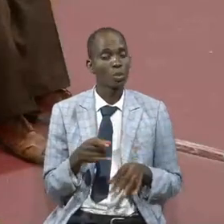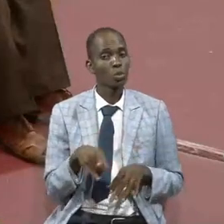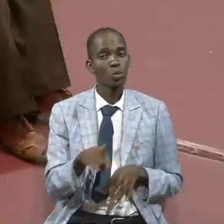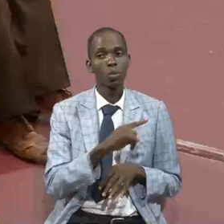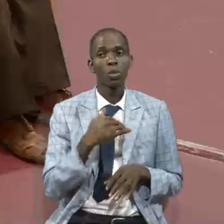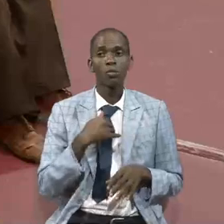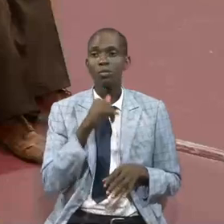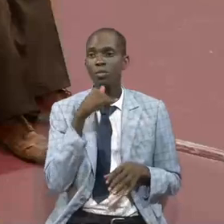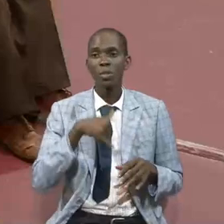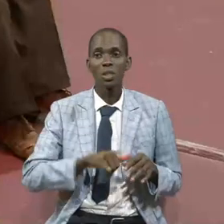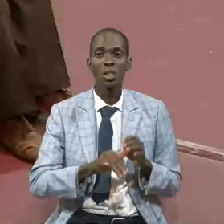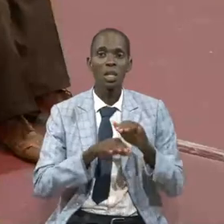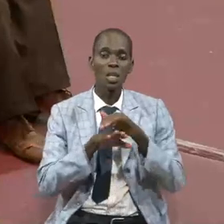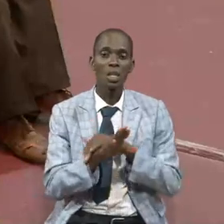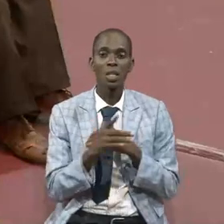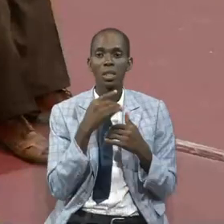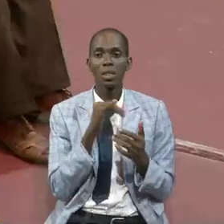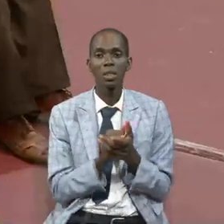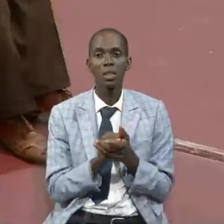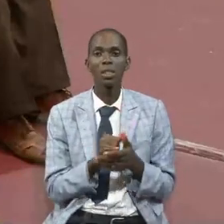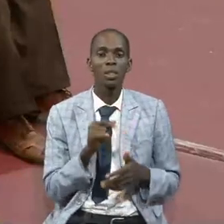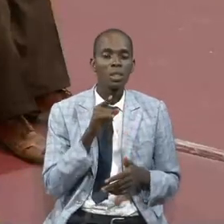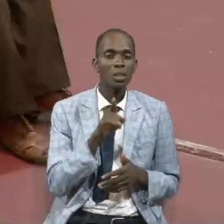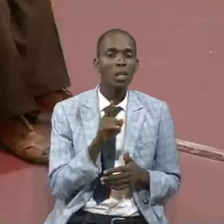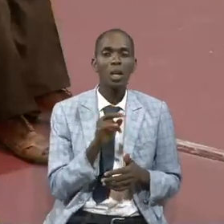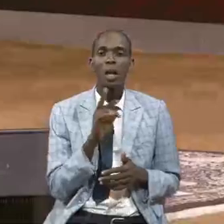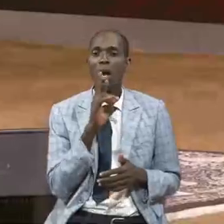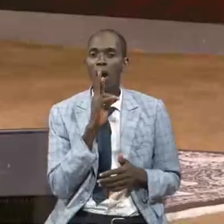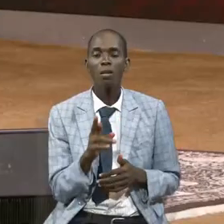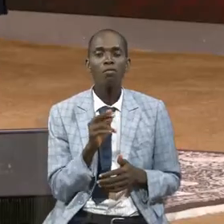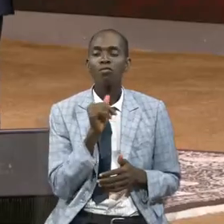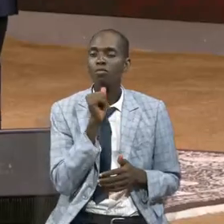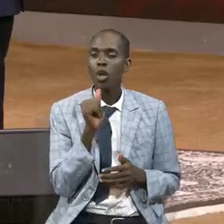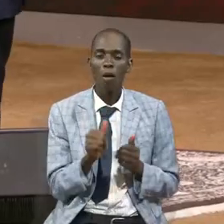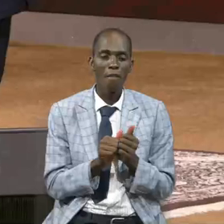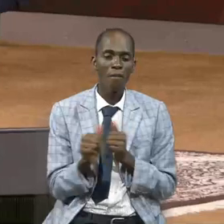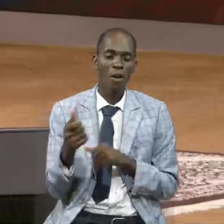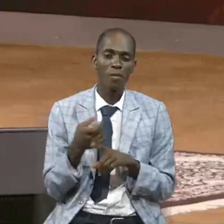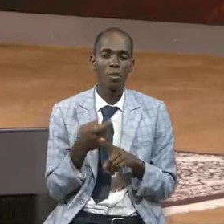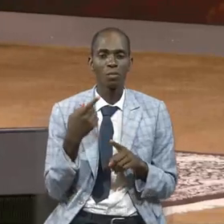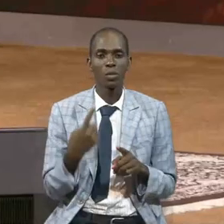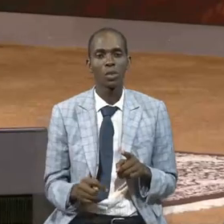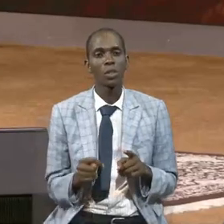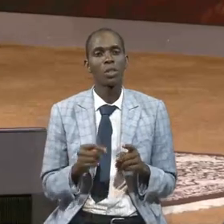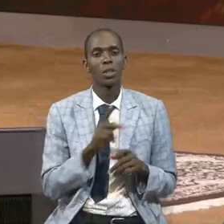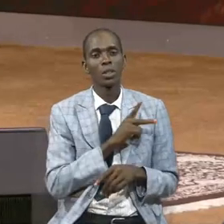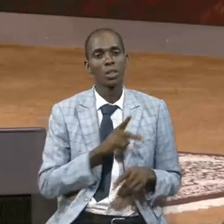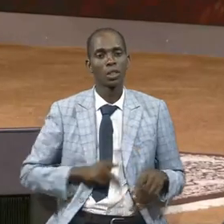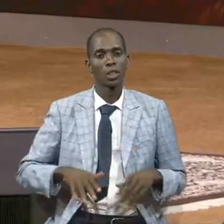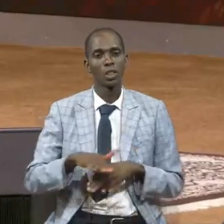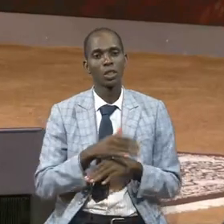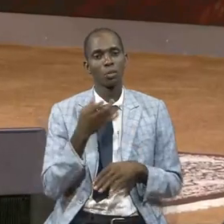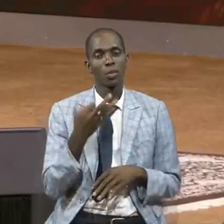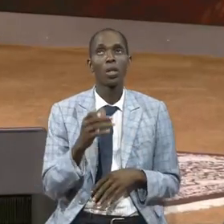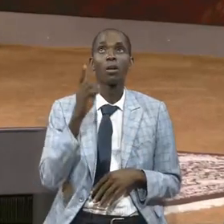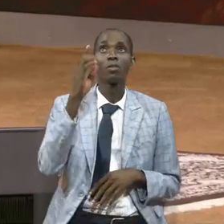encore entré. Jésus a dit que tu n'es pas loin du royaume de Dieu. Nous allons au